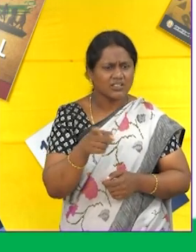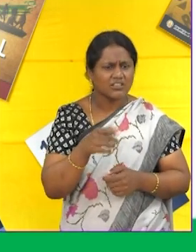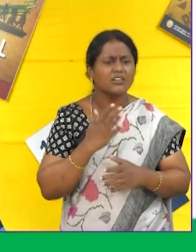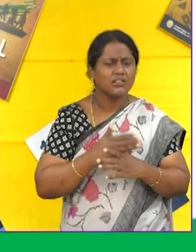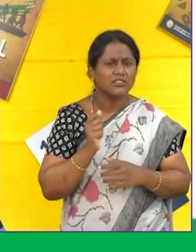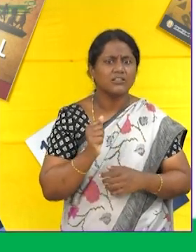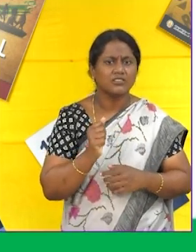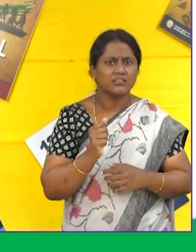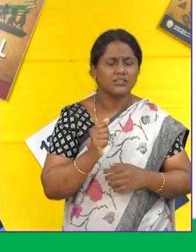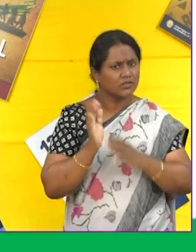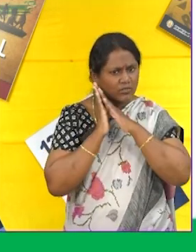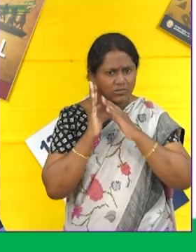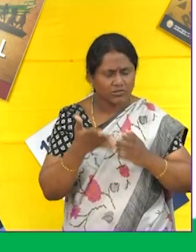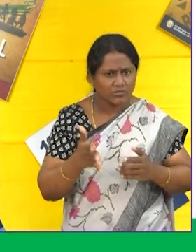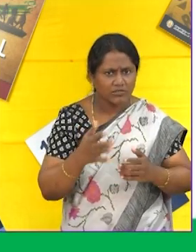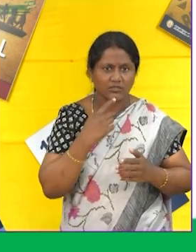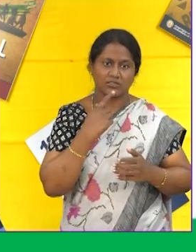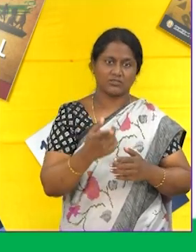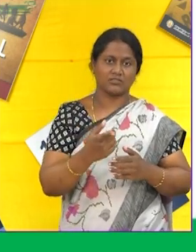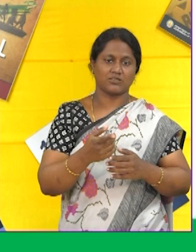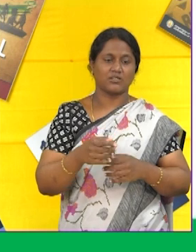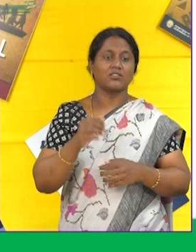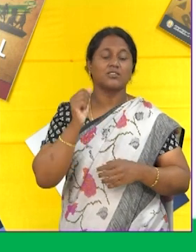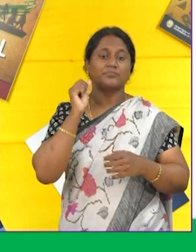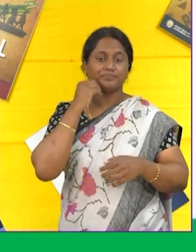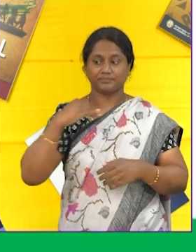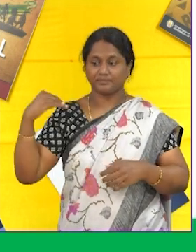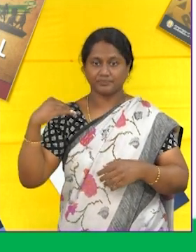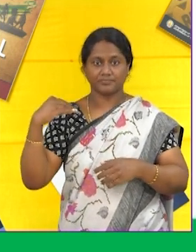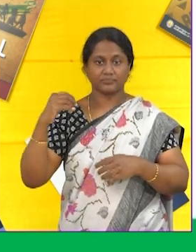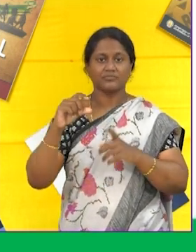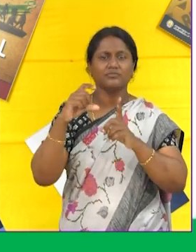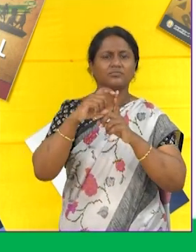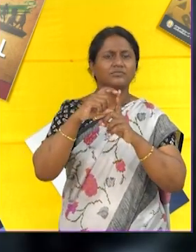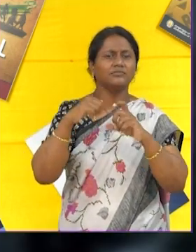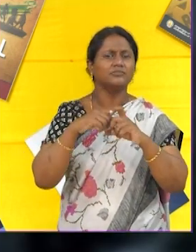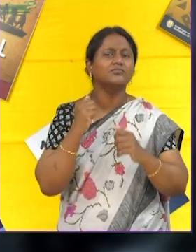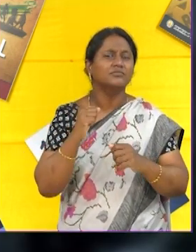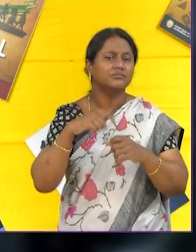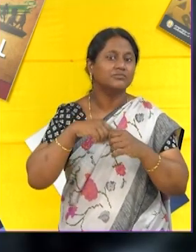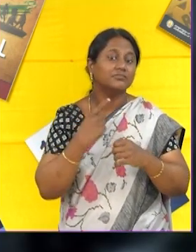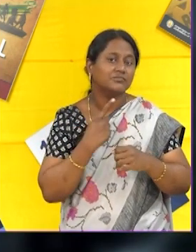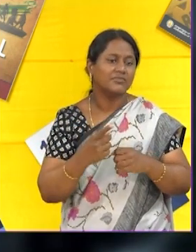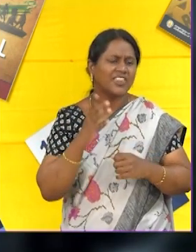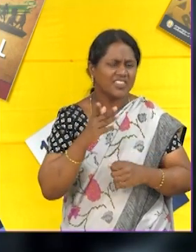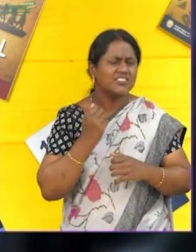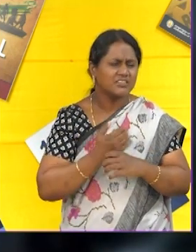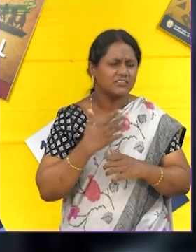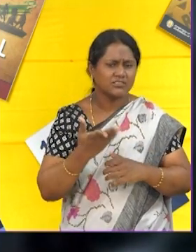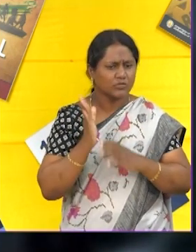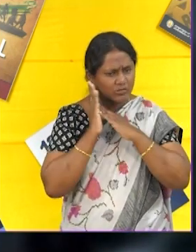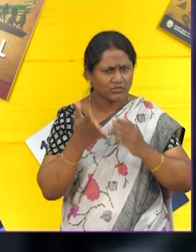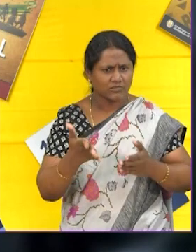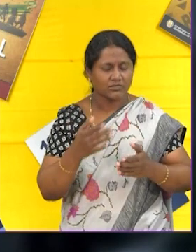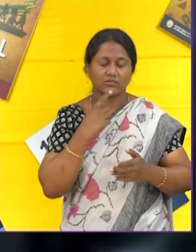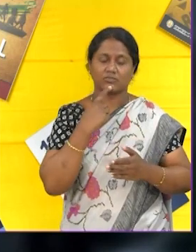boys doing? என்ன பண்ணிட்டு இருக்கீங்க நீங்கள்? She demandedனா என்னது? கேட்குறாங்க, சொல்லி என்ன பண்ணிட்டு இருக்கீங்க இப்போ அப்படின்னு